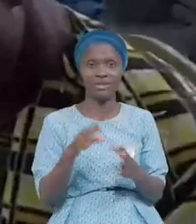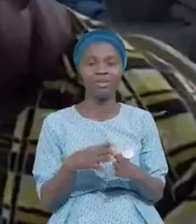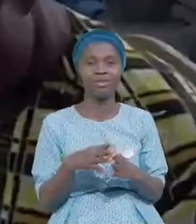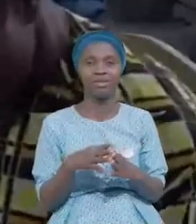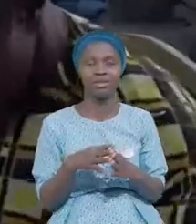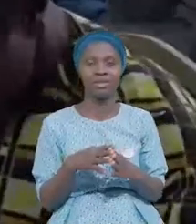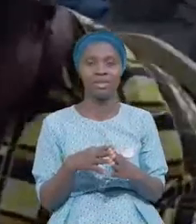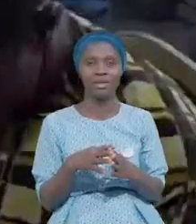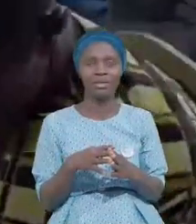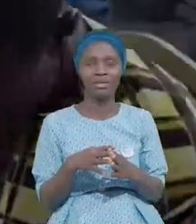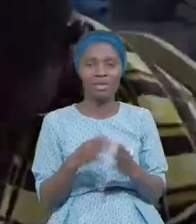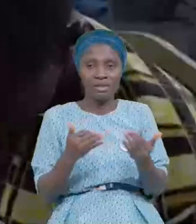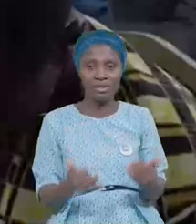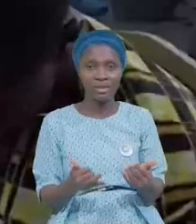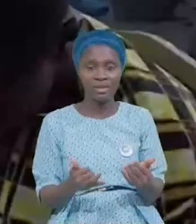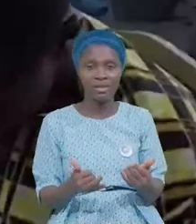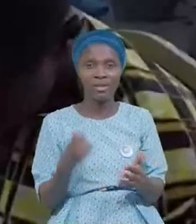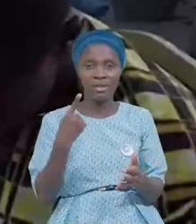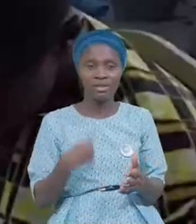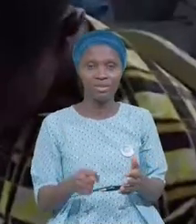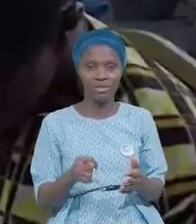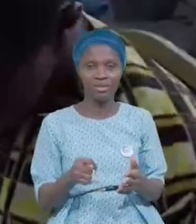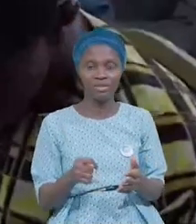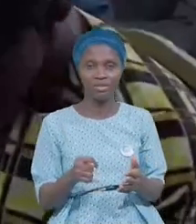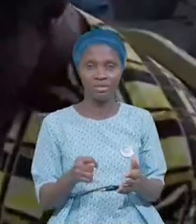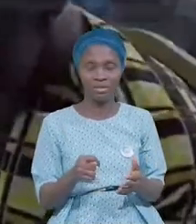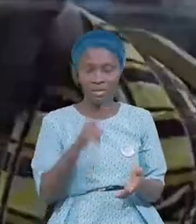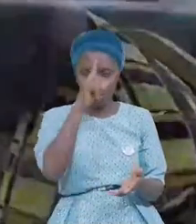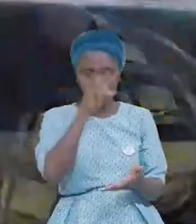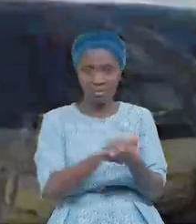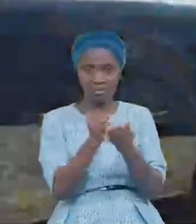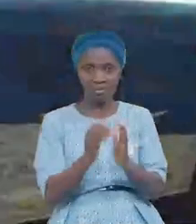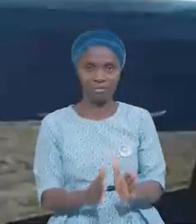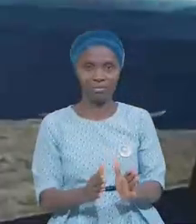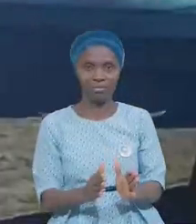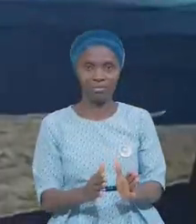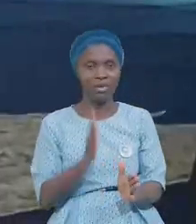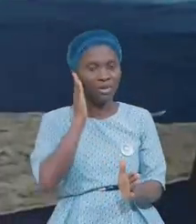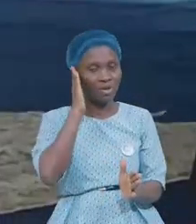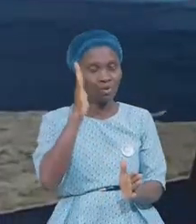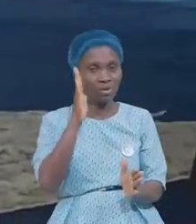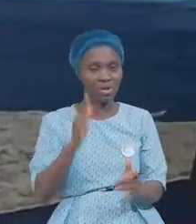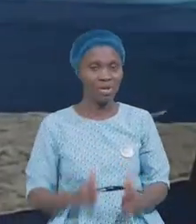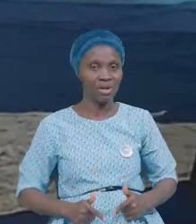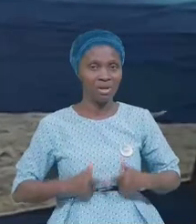Verset 38. Et mon juste vivra par la foi.